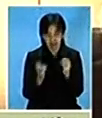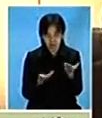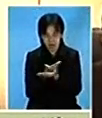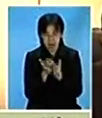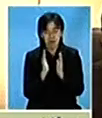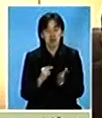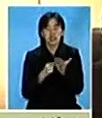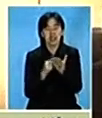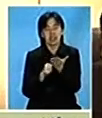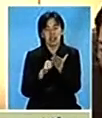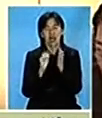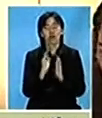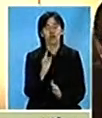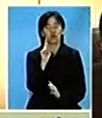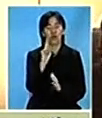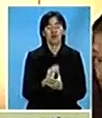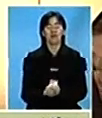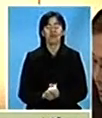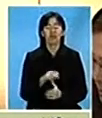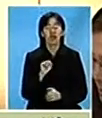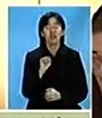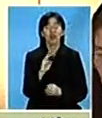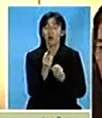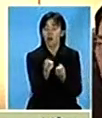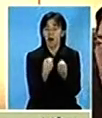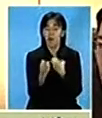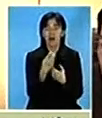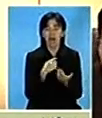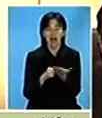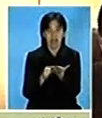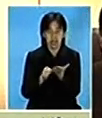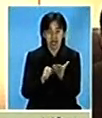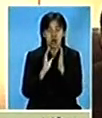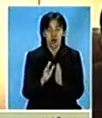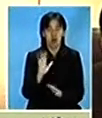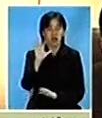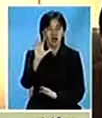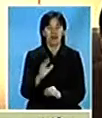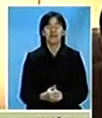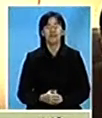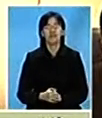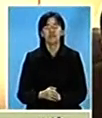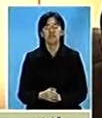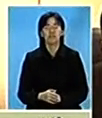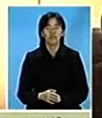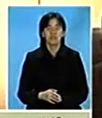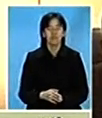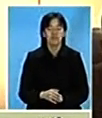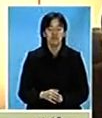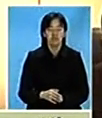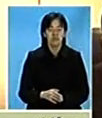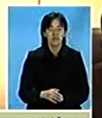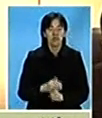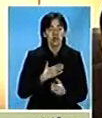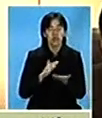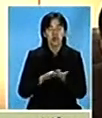2คนมีสมาชิกวุฒิสภาขอสงวนคำแปลยติจำนวน5คนก็ต้องข